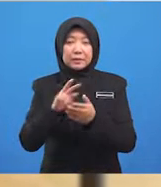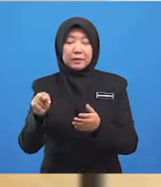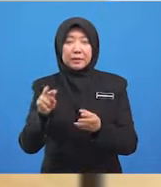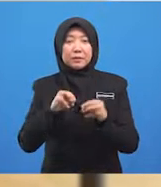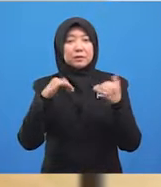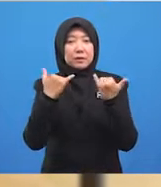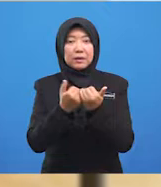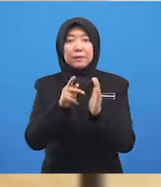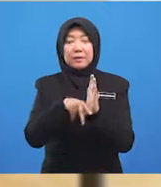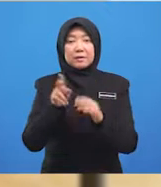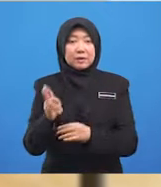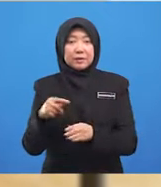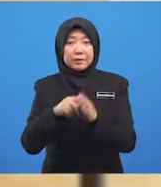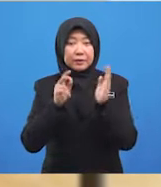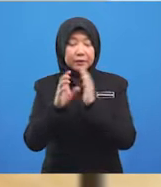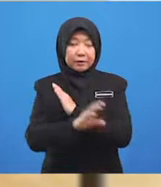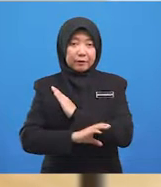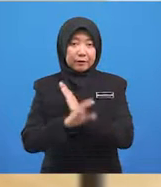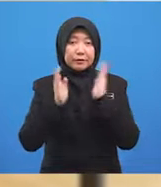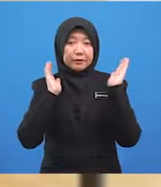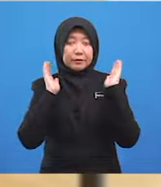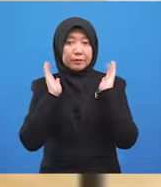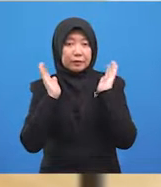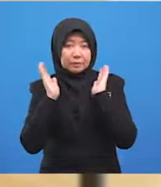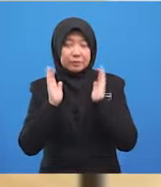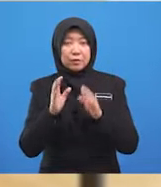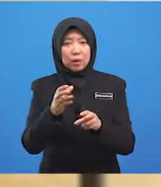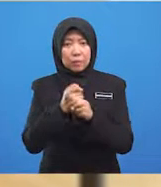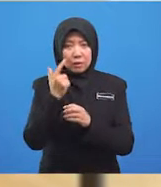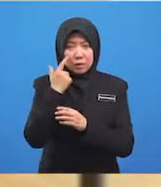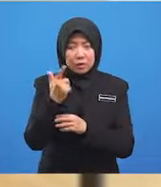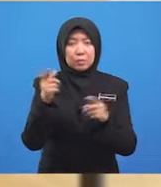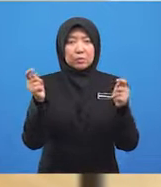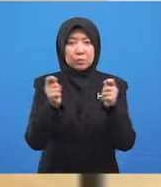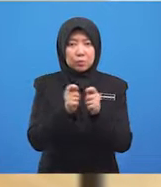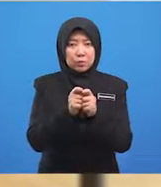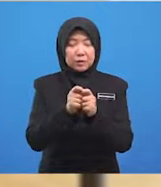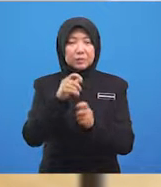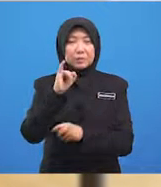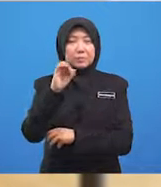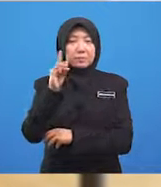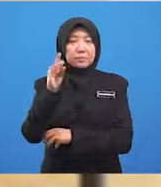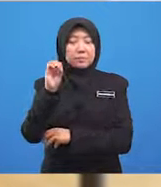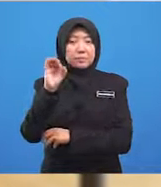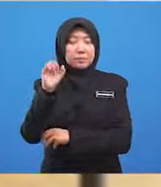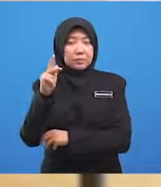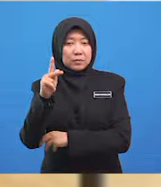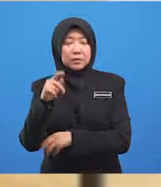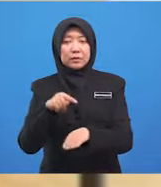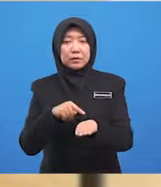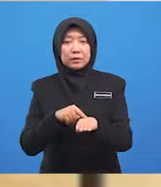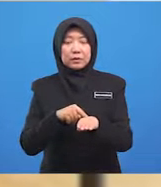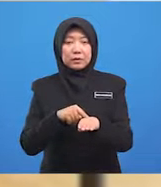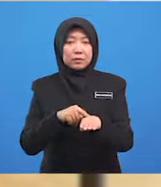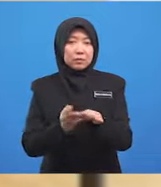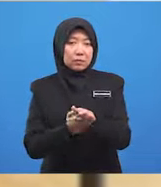prasejarah di negara kita dapat dilihat melalui penemuan idop AQ di beberapa tapak